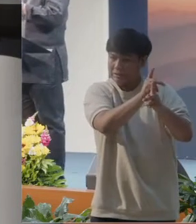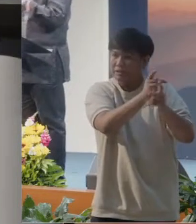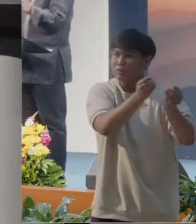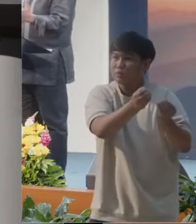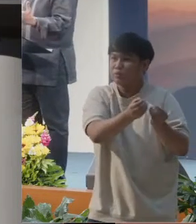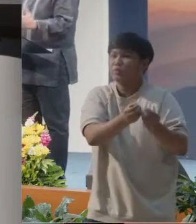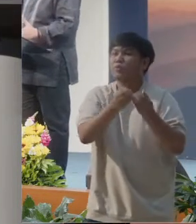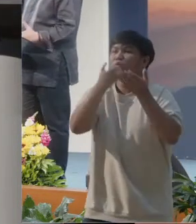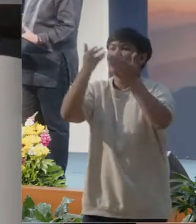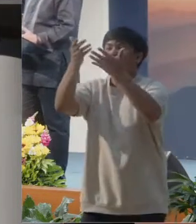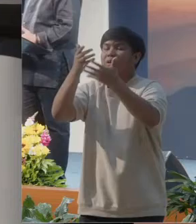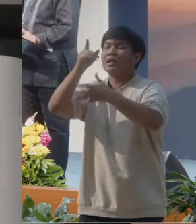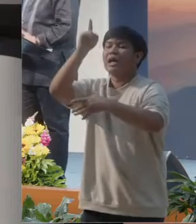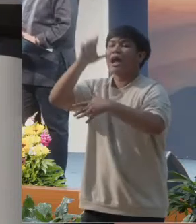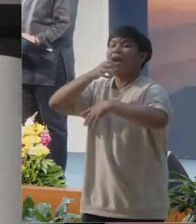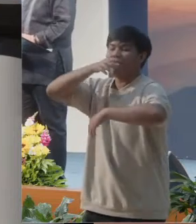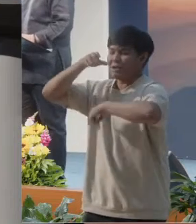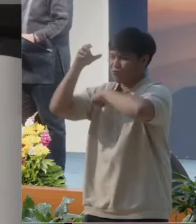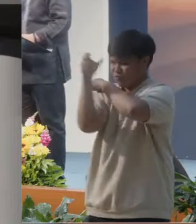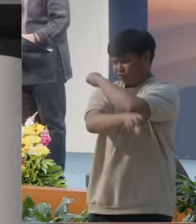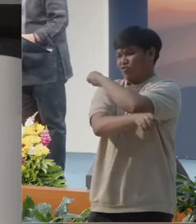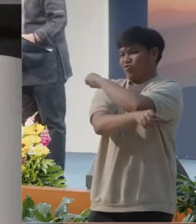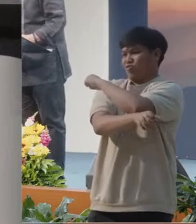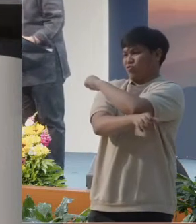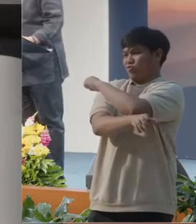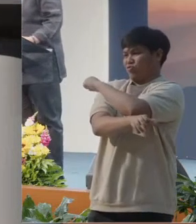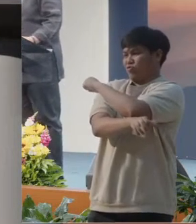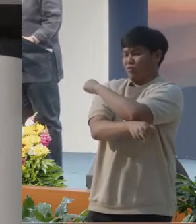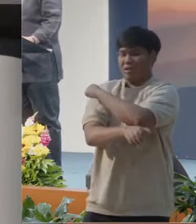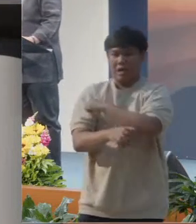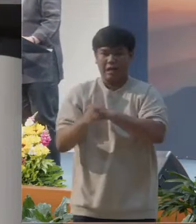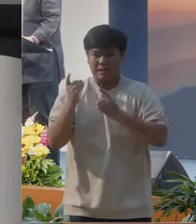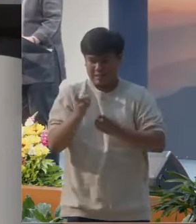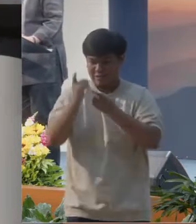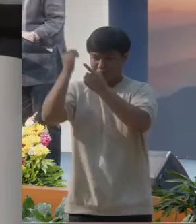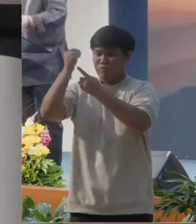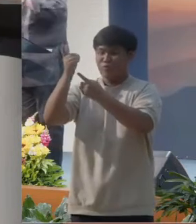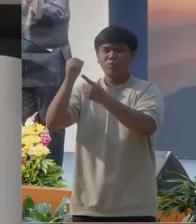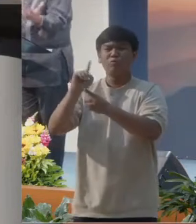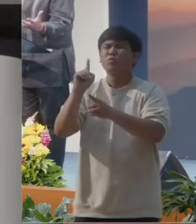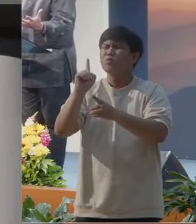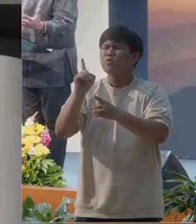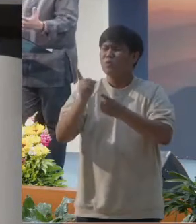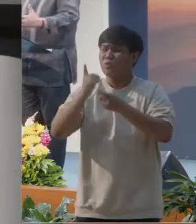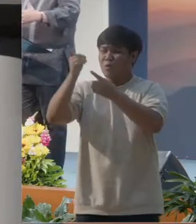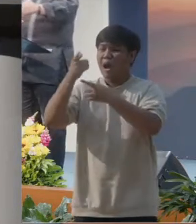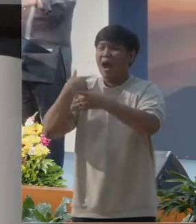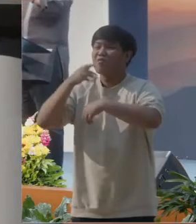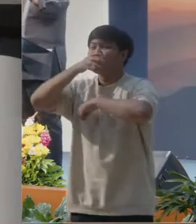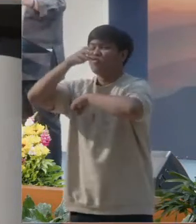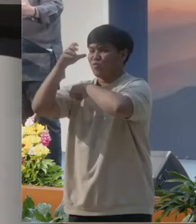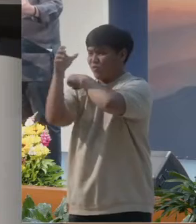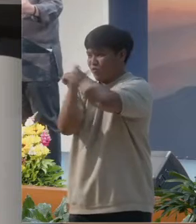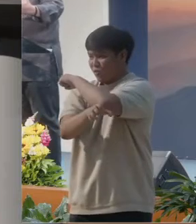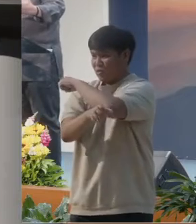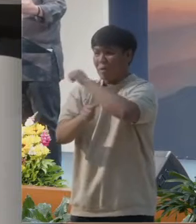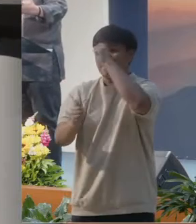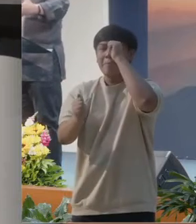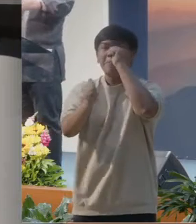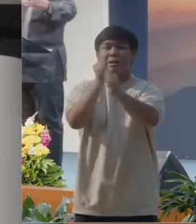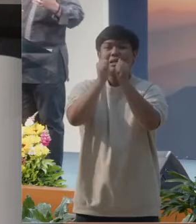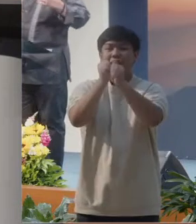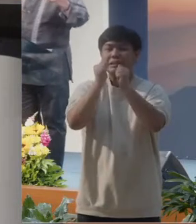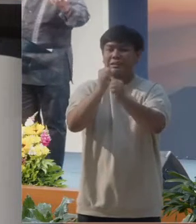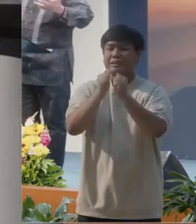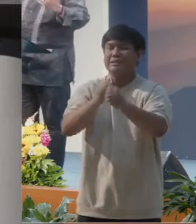sinasabing the accursed things at mayroon pong sinasabing devoted things. Sinumpa at itinalaga.